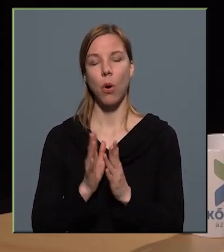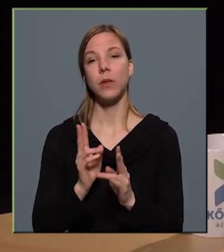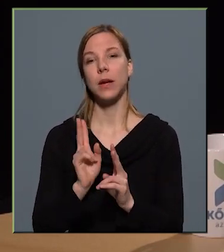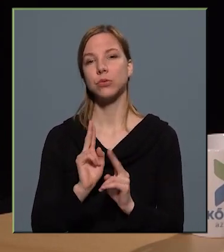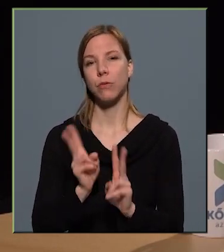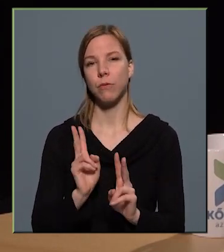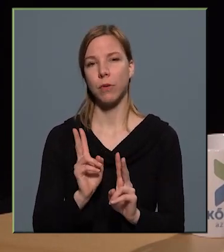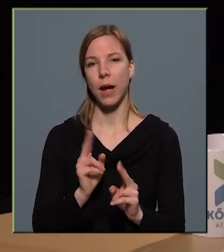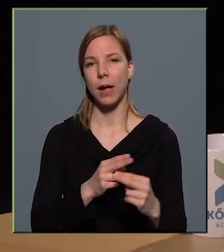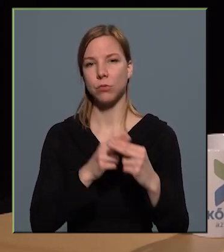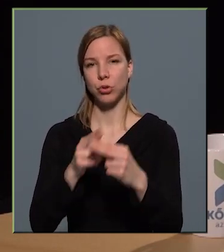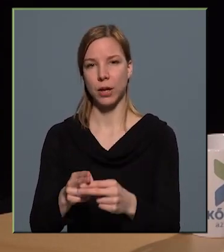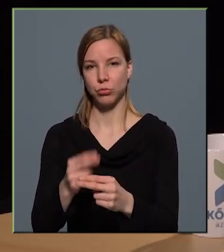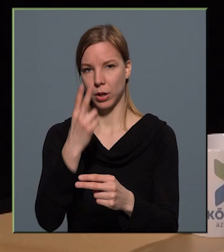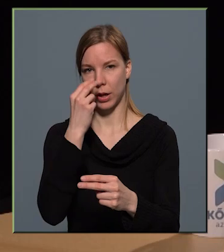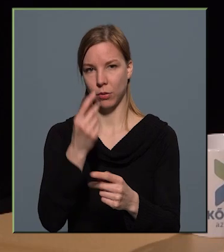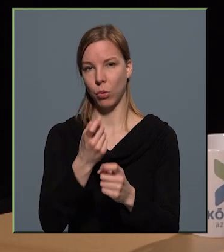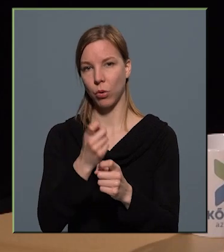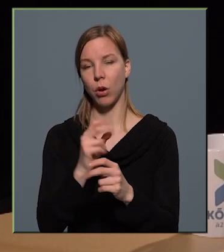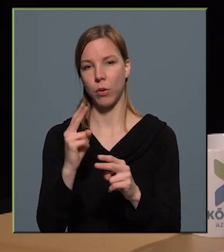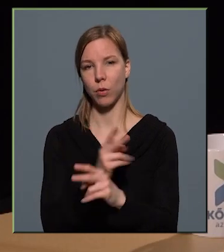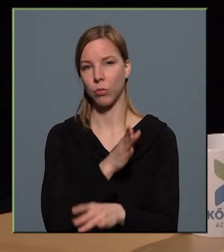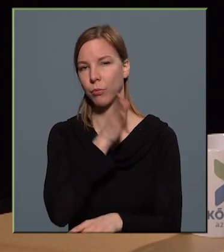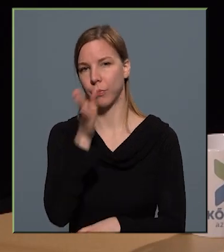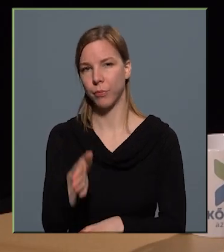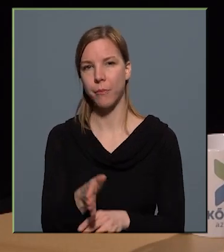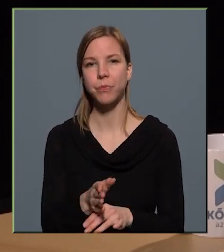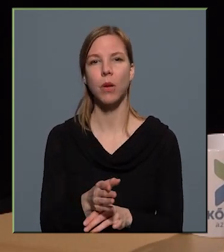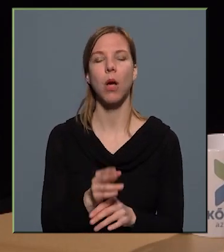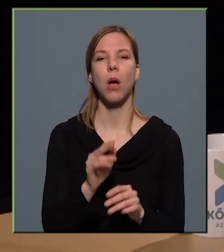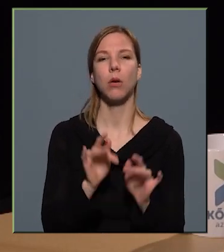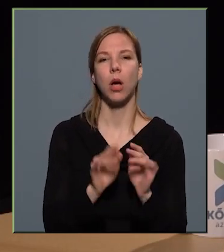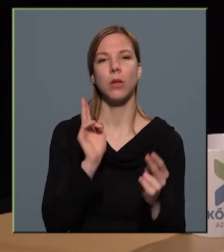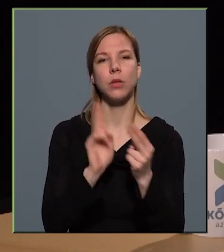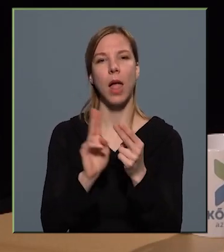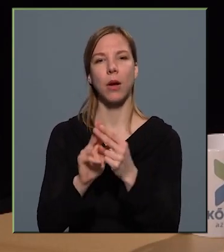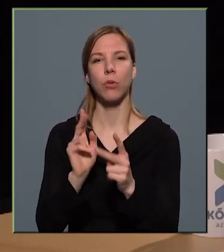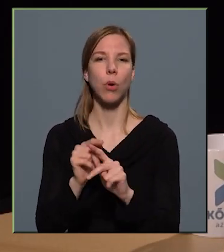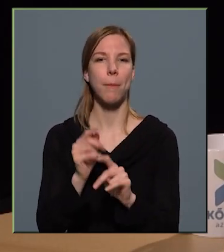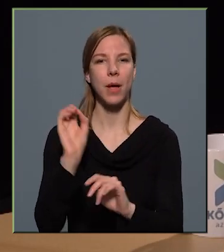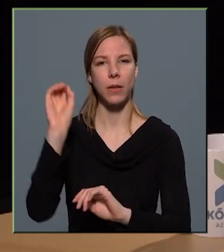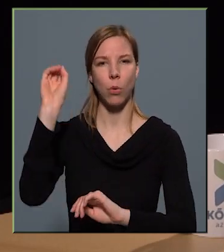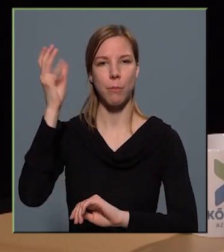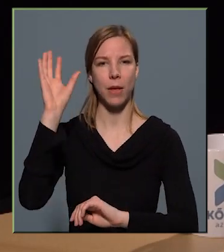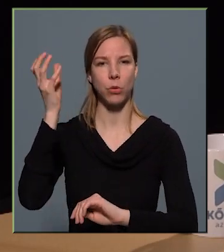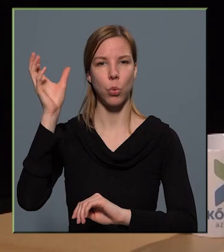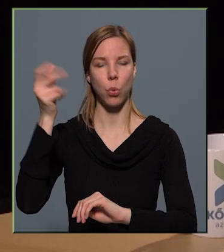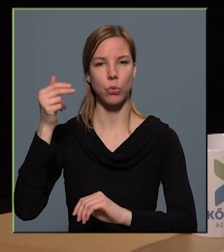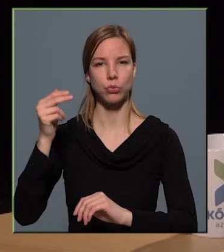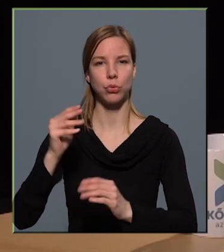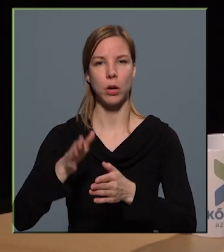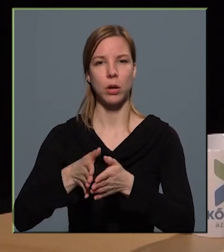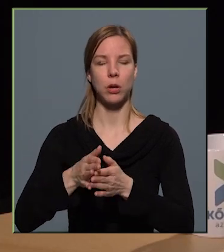szükség, akkor meg szoktunk jelenni. Illetve hát találkozunk olyannal is, amikor mondjuk a mentősök segítséget kérnek, már éppen